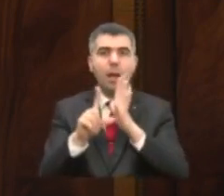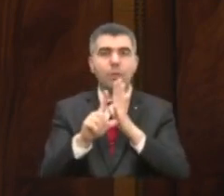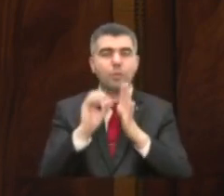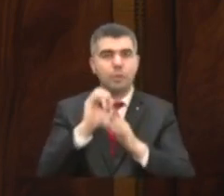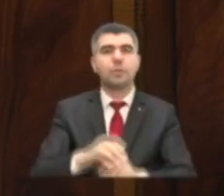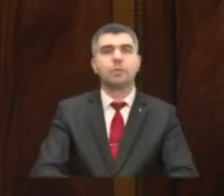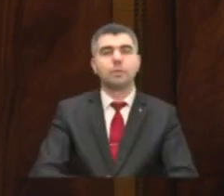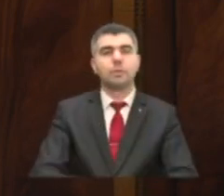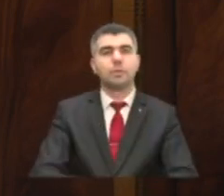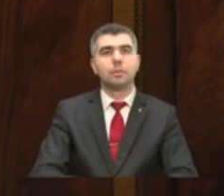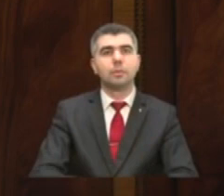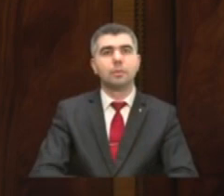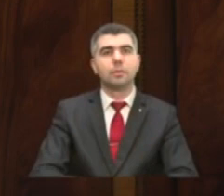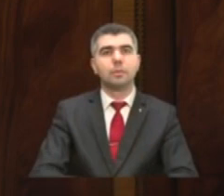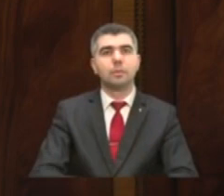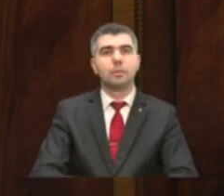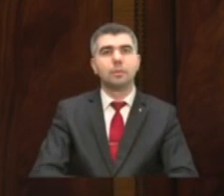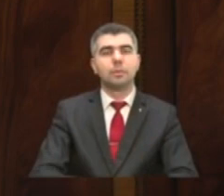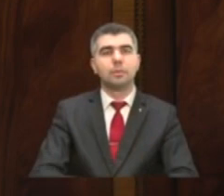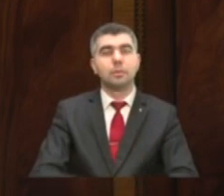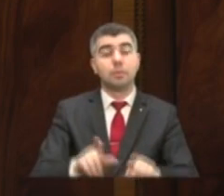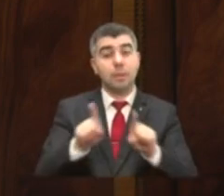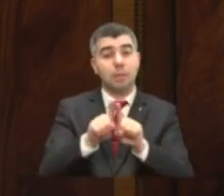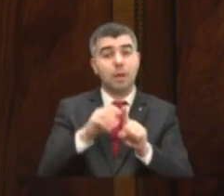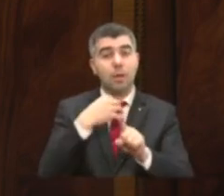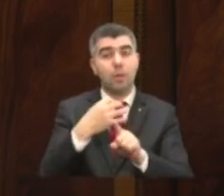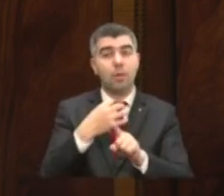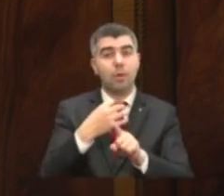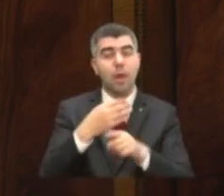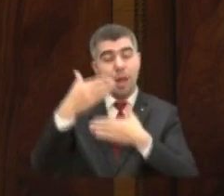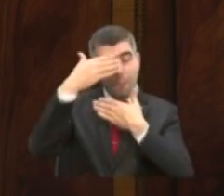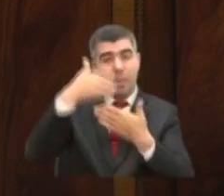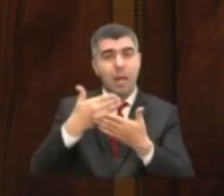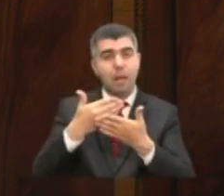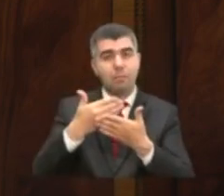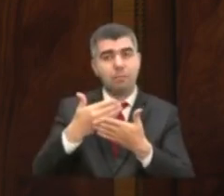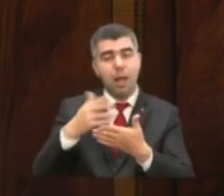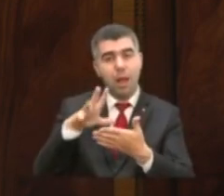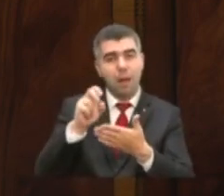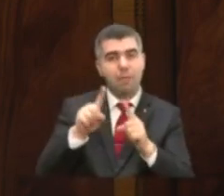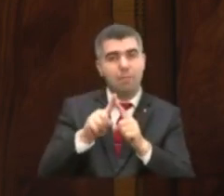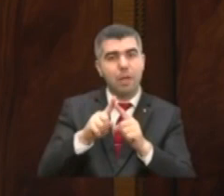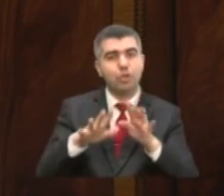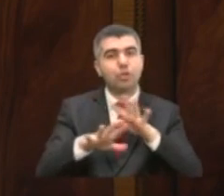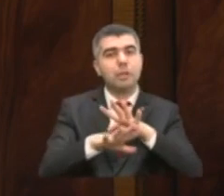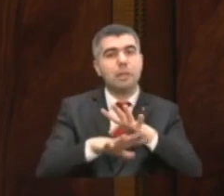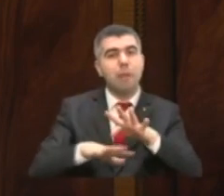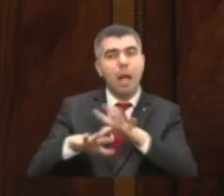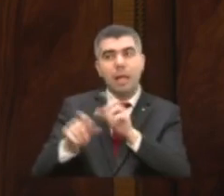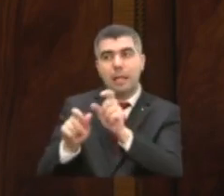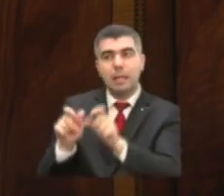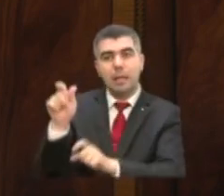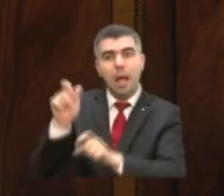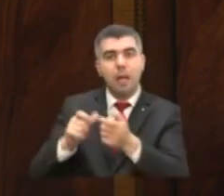وذلك لأنه المغرب كما قلتم يعرف خصاصا كبيرا في هذا المجال،